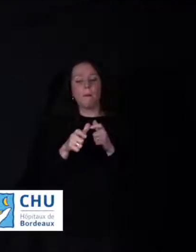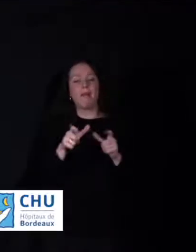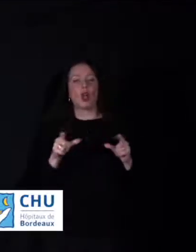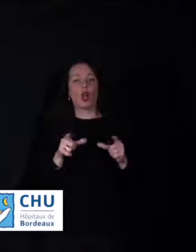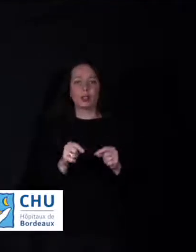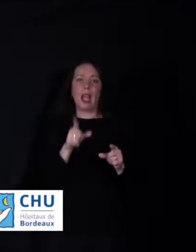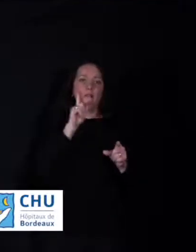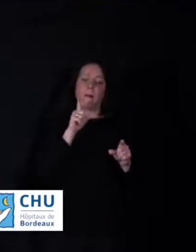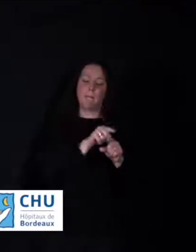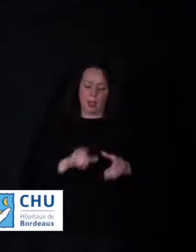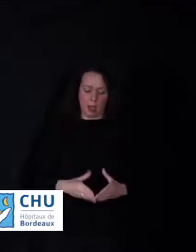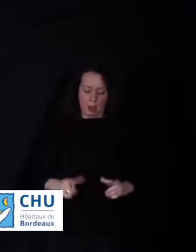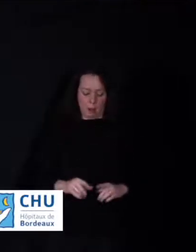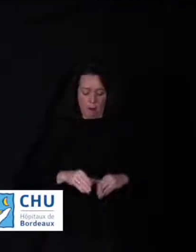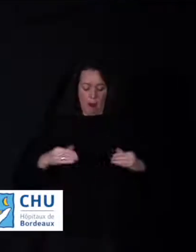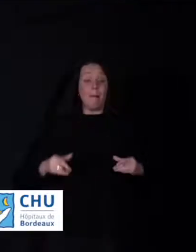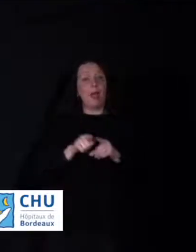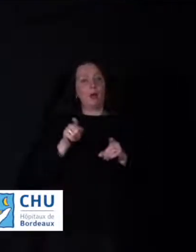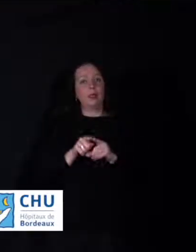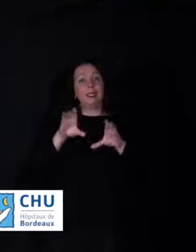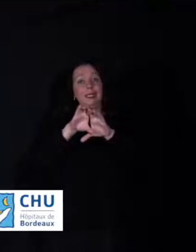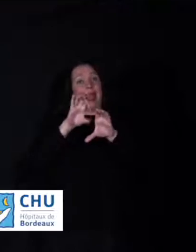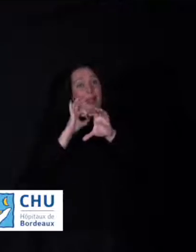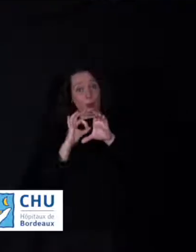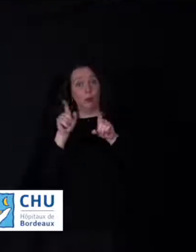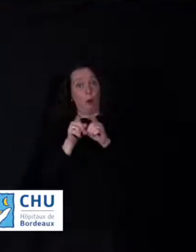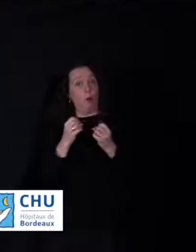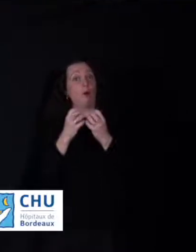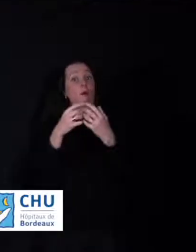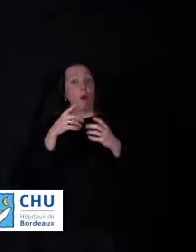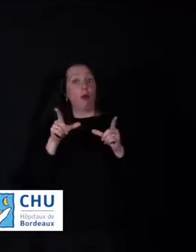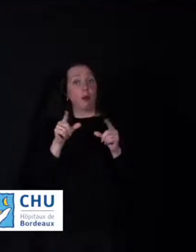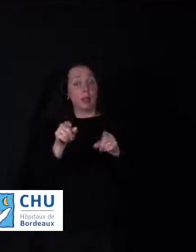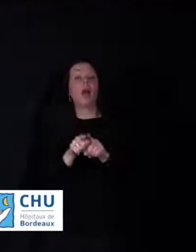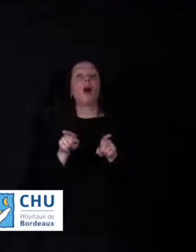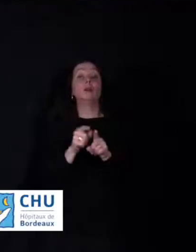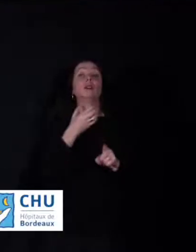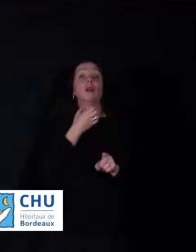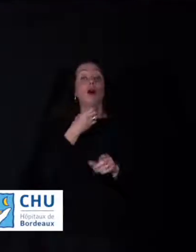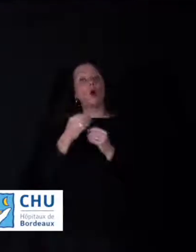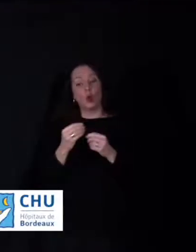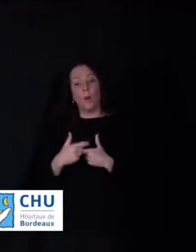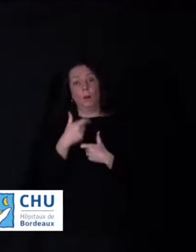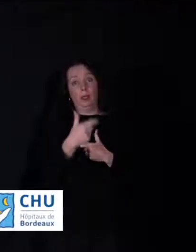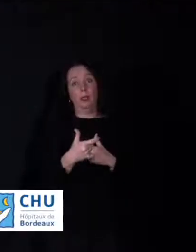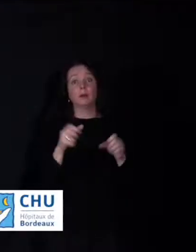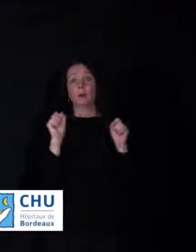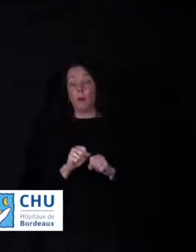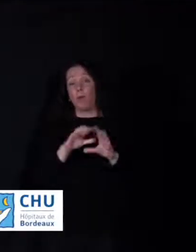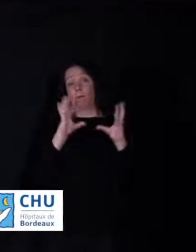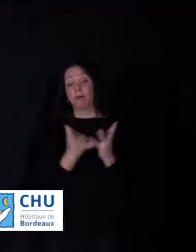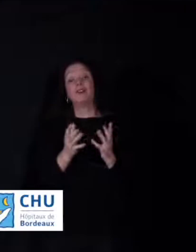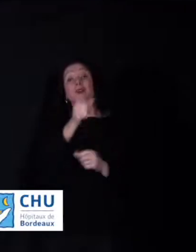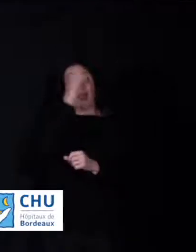col, mais également des cancers de l'anus, des cancers de la gorge et des cancers du pénis. Et donc, en vaccinant les garçons,